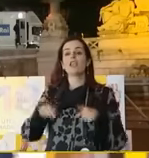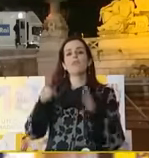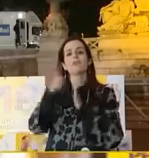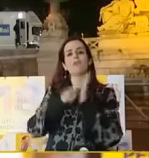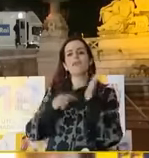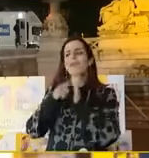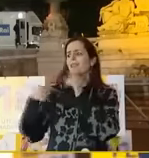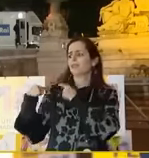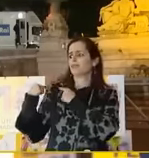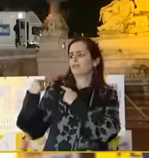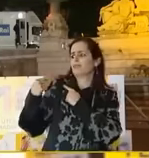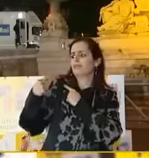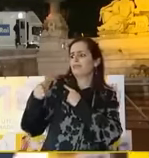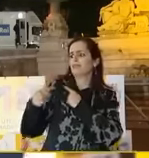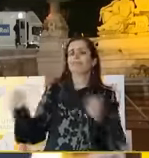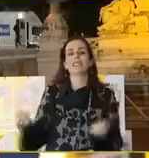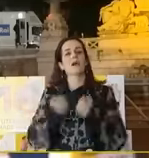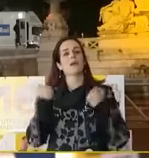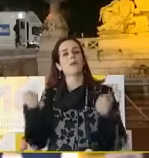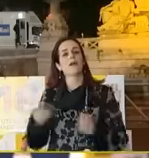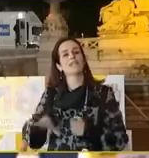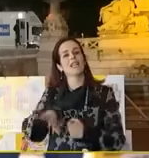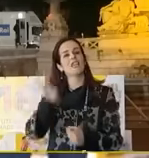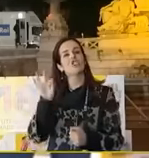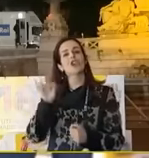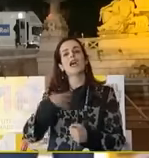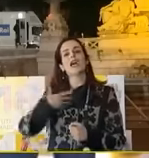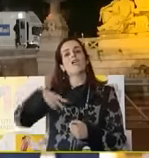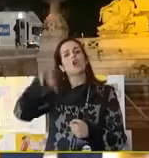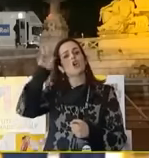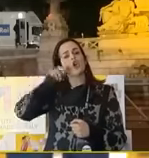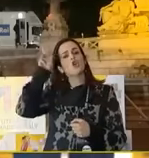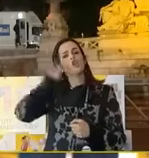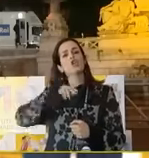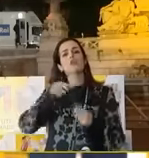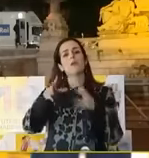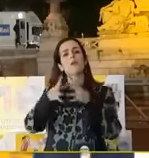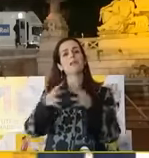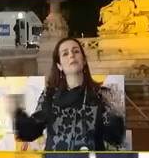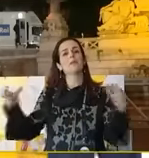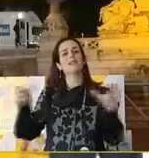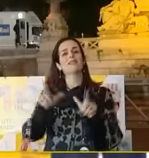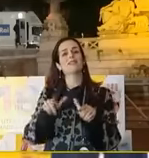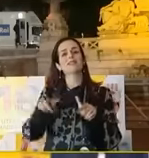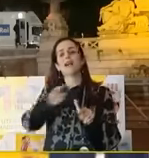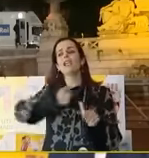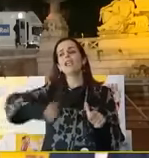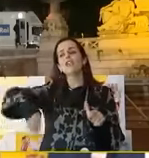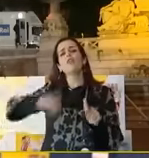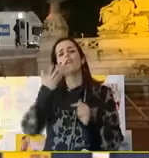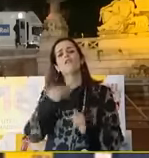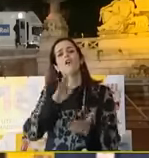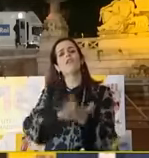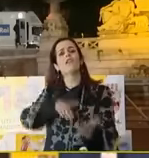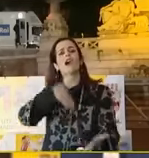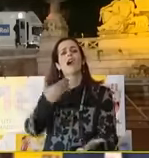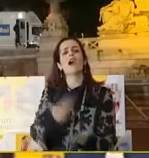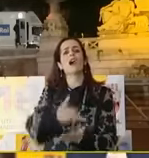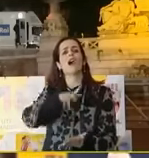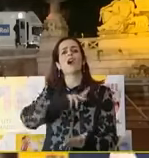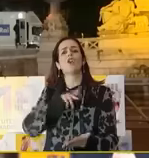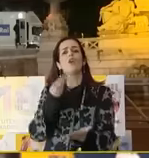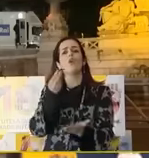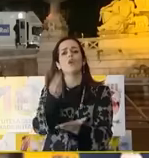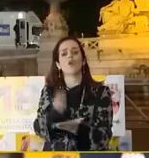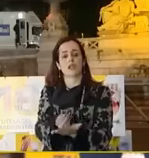di campagna elettorale molte imprese laziali, molte eccellenze. Ecco, noi queste eccellenze le vogliamo valorizzare attraverso la creazione di un